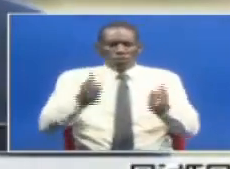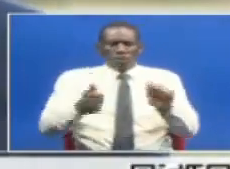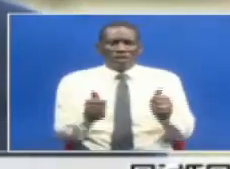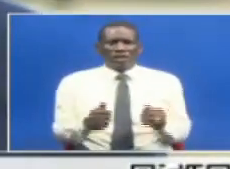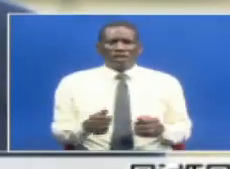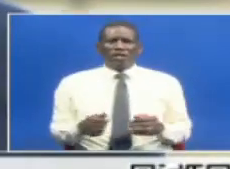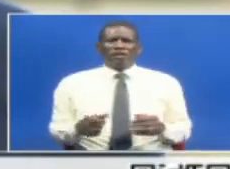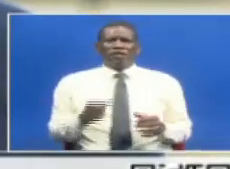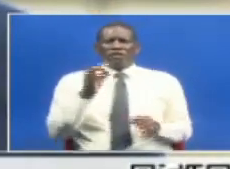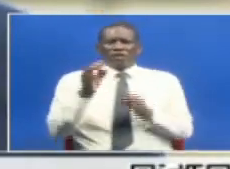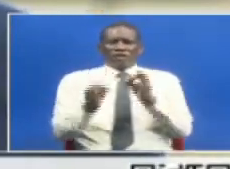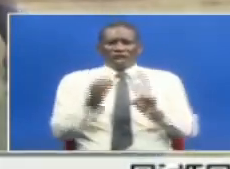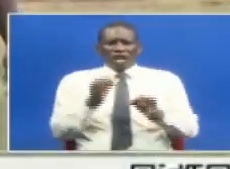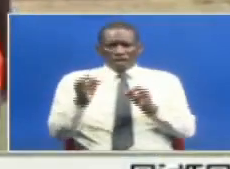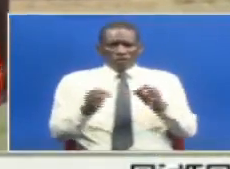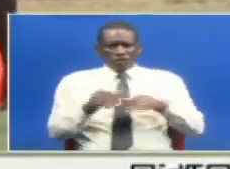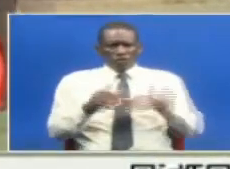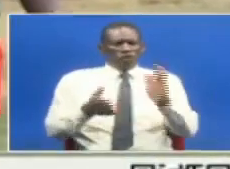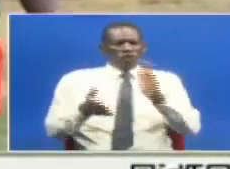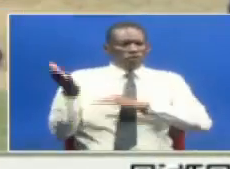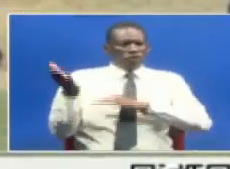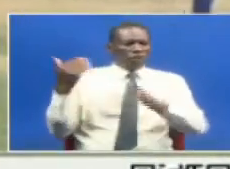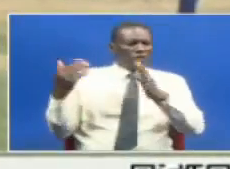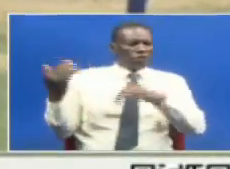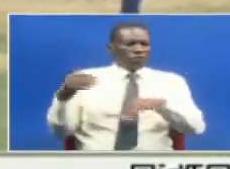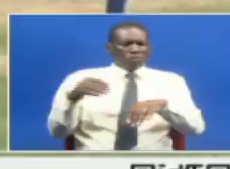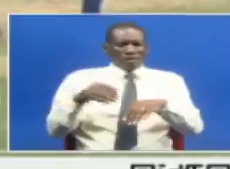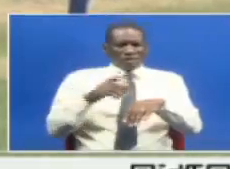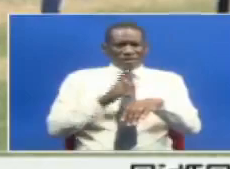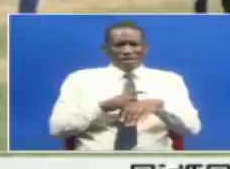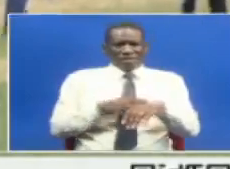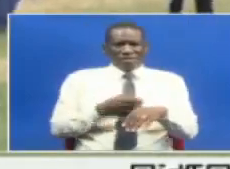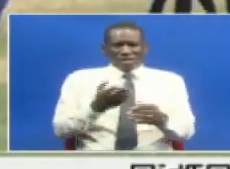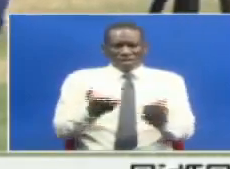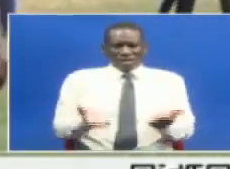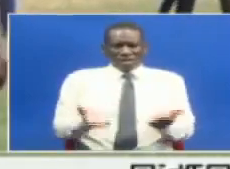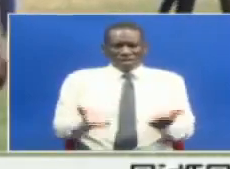by the previous season, they were improving